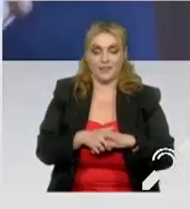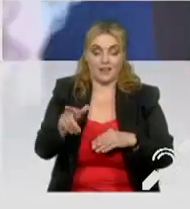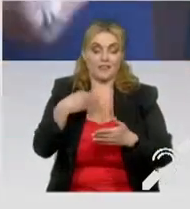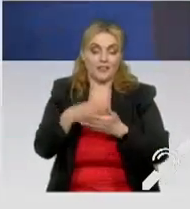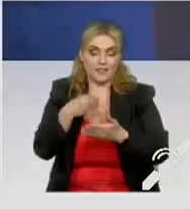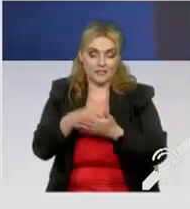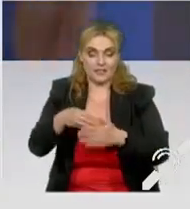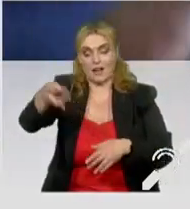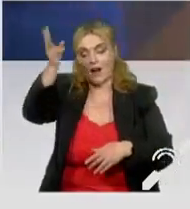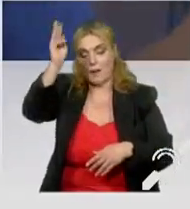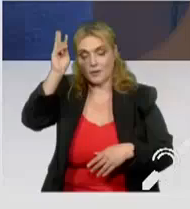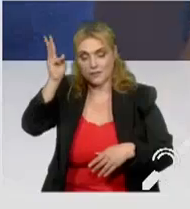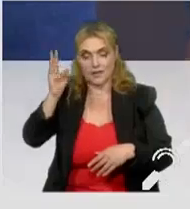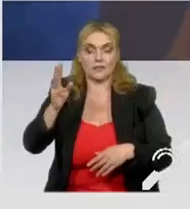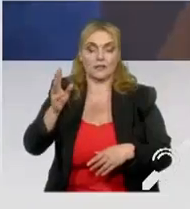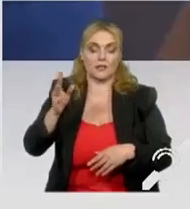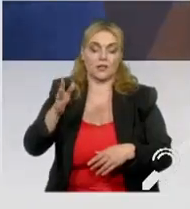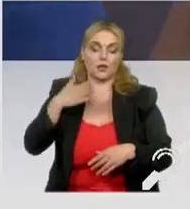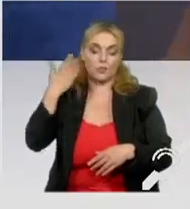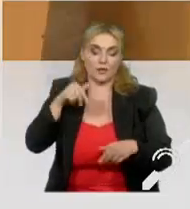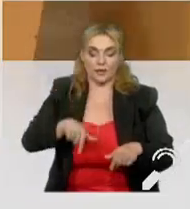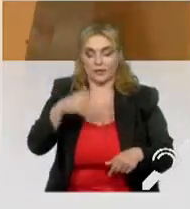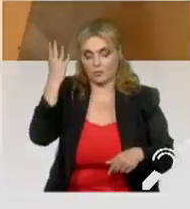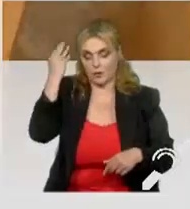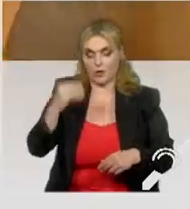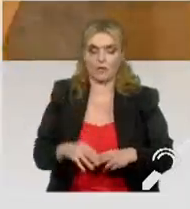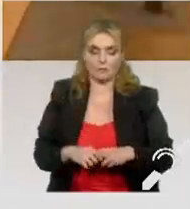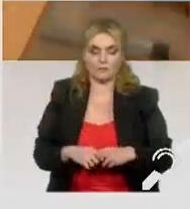al Republicii Moldova la Iași și este susținut de TVR